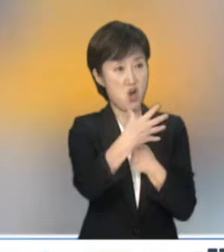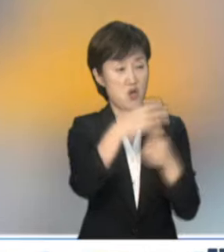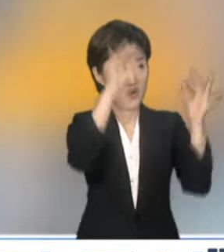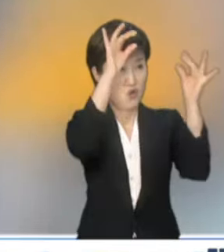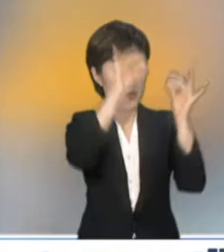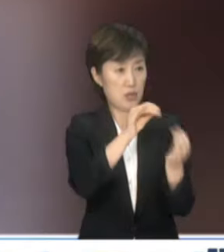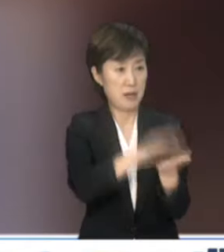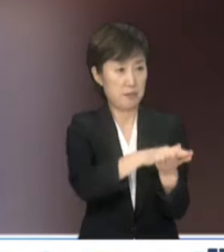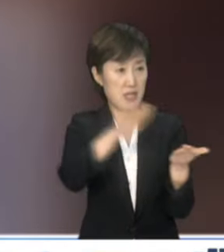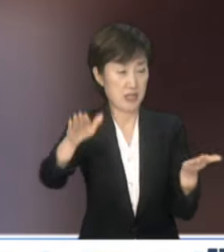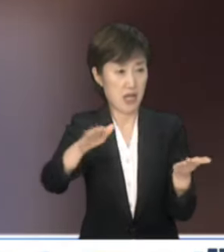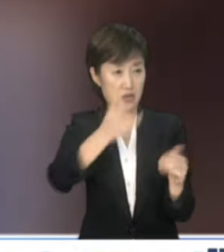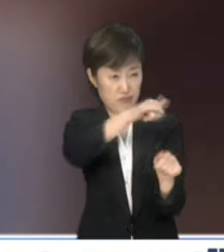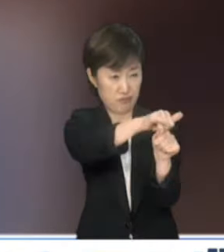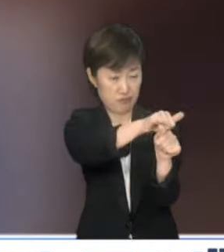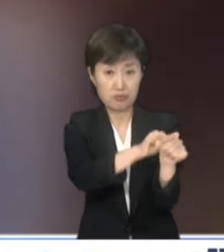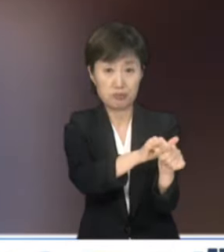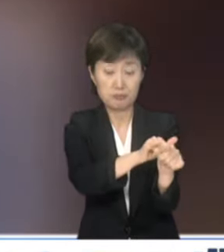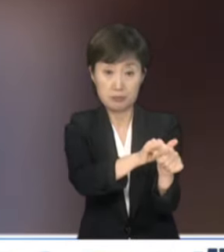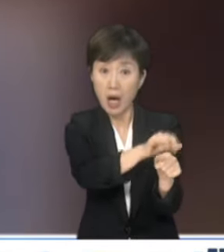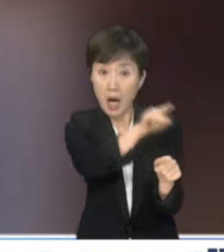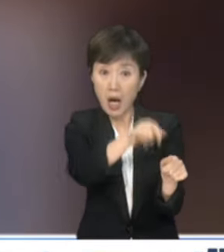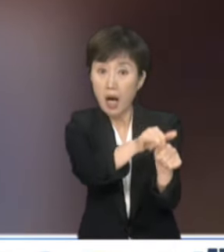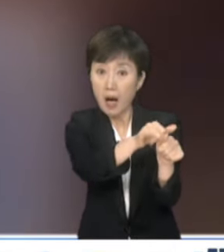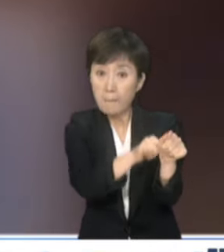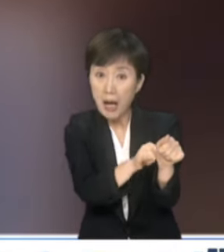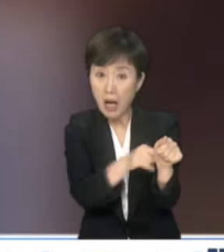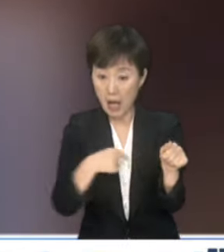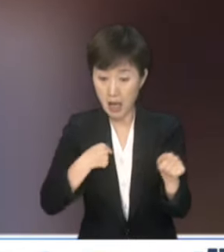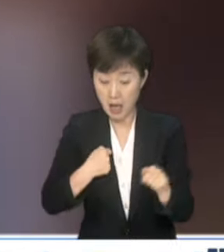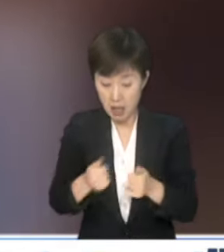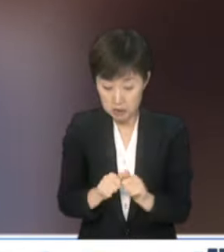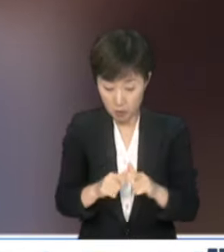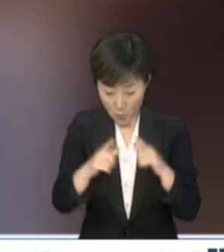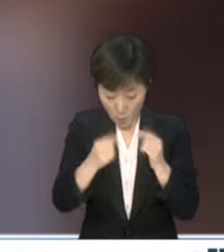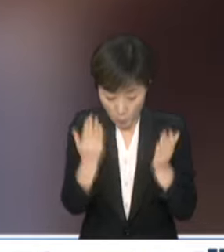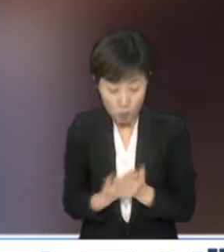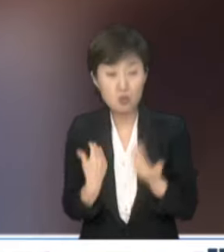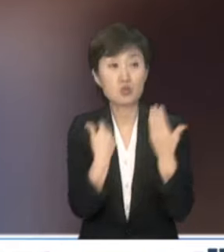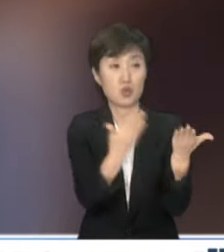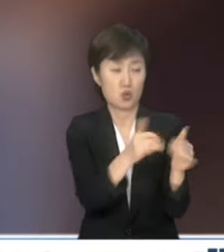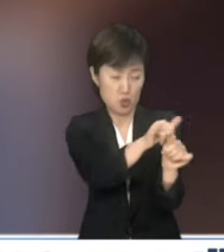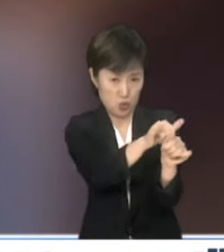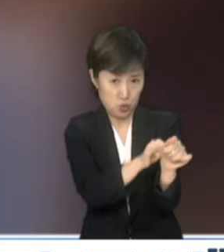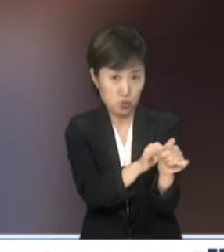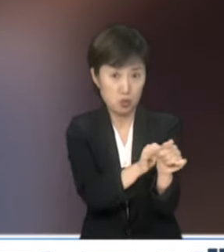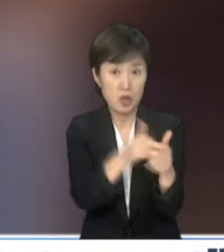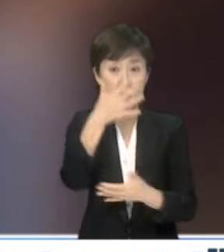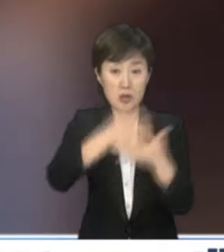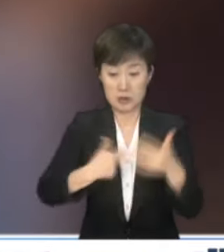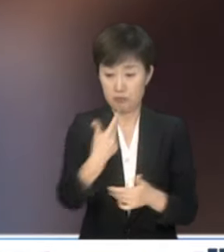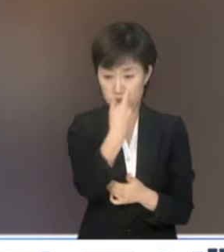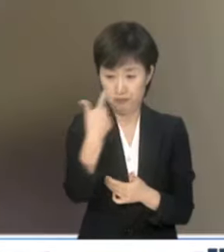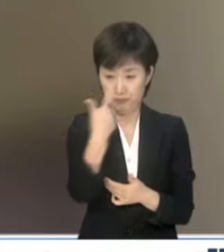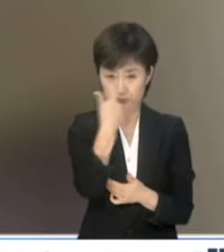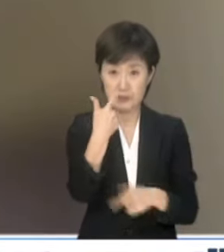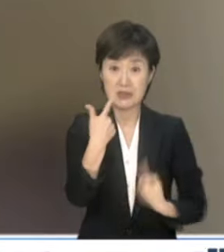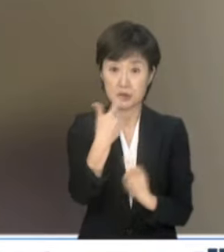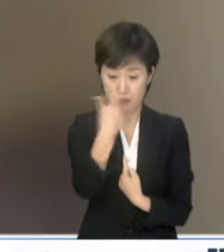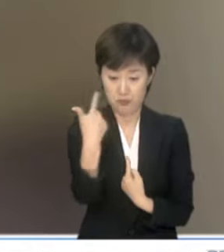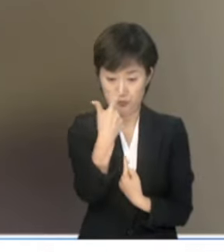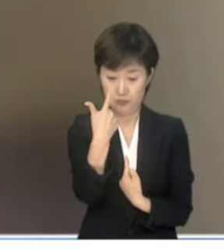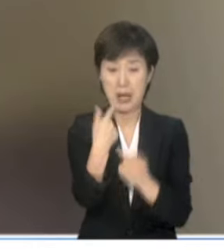동의합니다. 라는 취지로 이런 마약 밀수범에 대해서 본인의 신상을 넘기고 열심히 하겠다라는 취지의 영상을 스스로 찍는 모습이